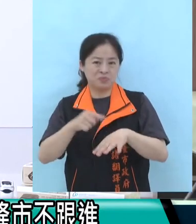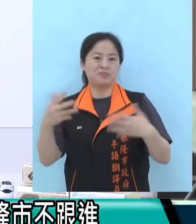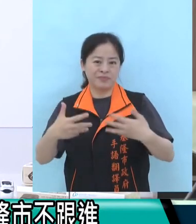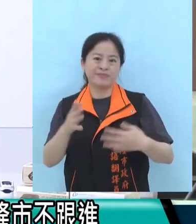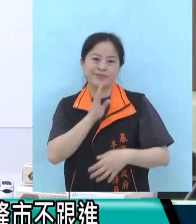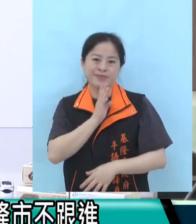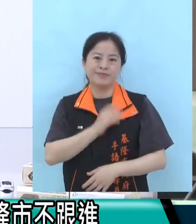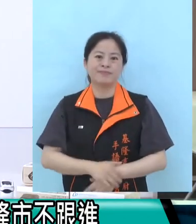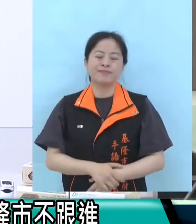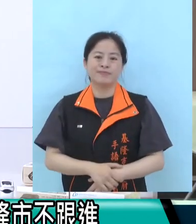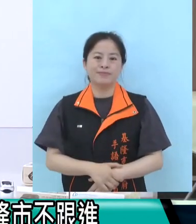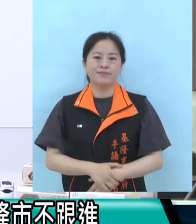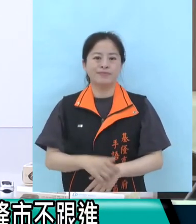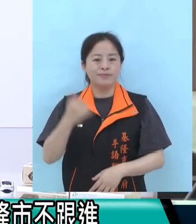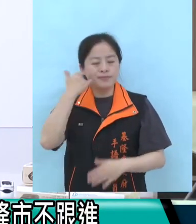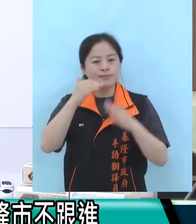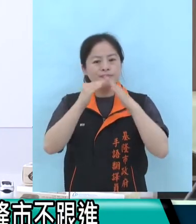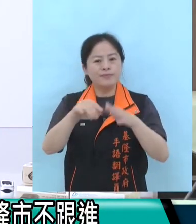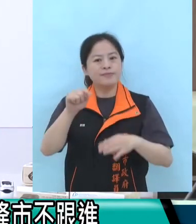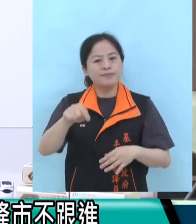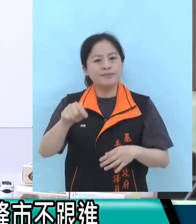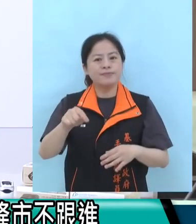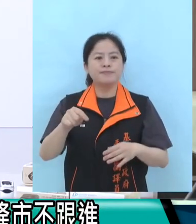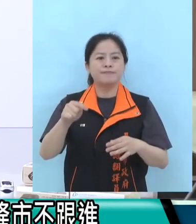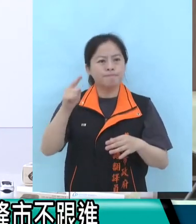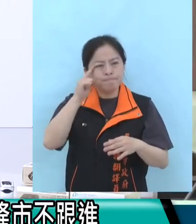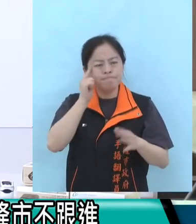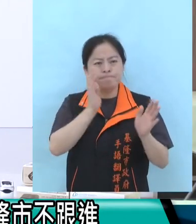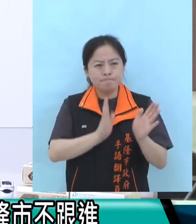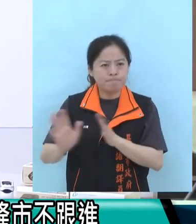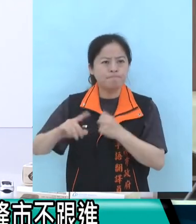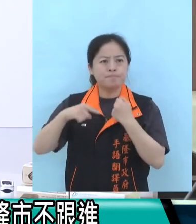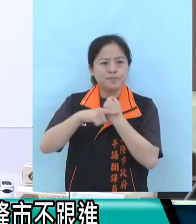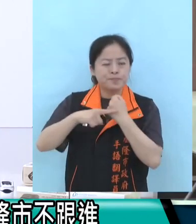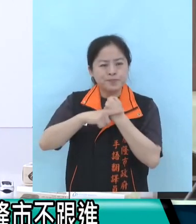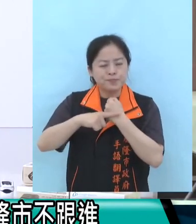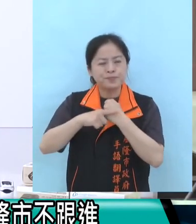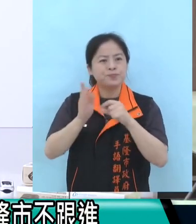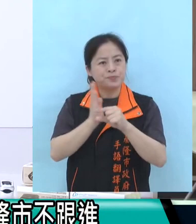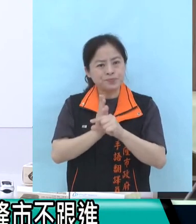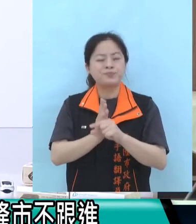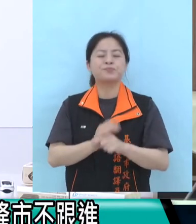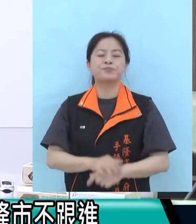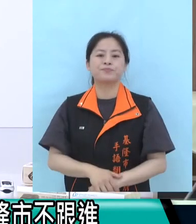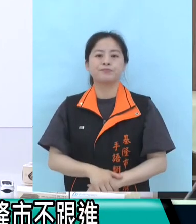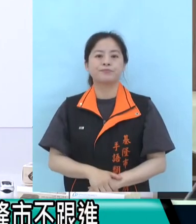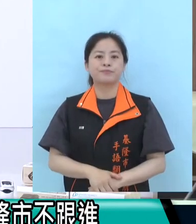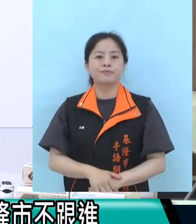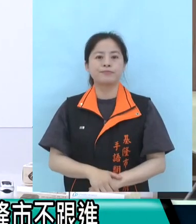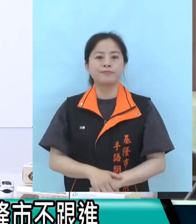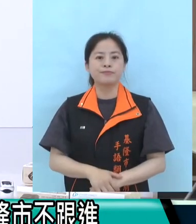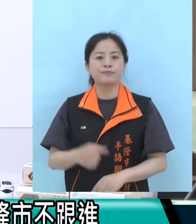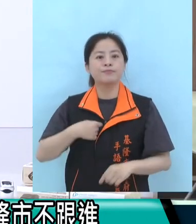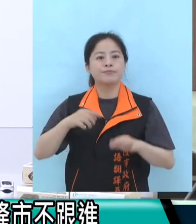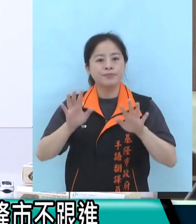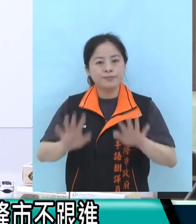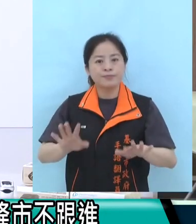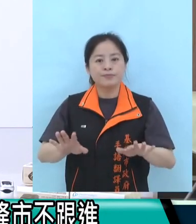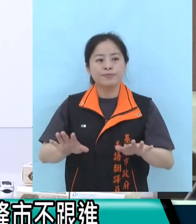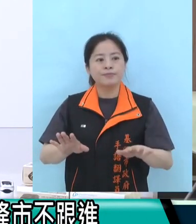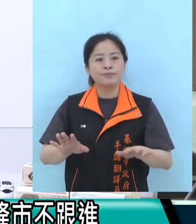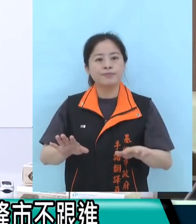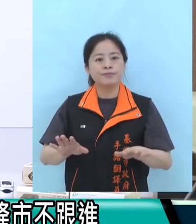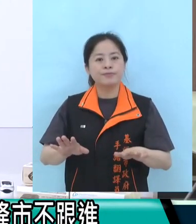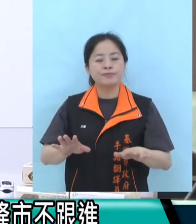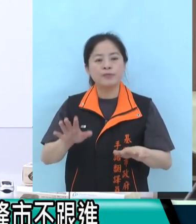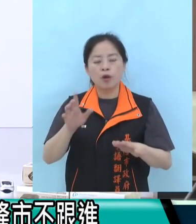题，那我们基隆市目前正在想办法在克服。好，那我们在今天其实